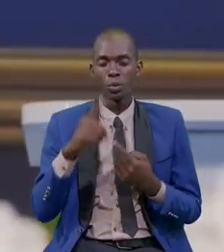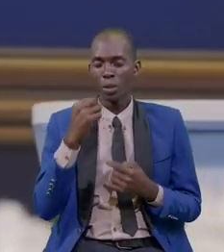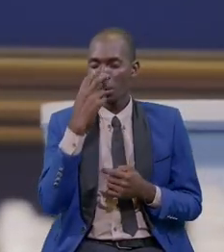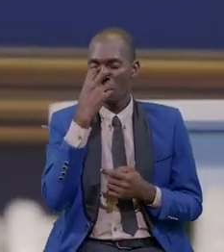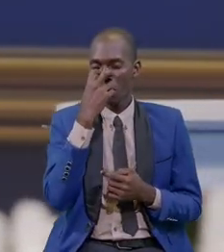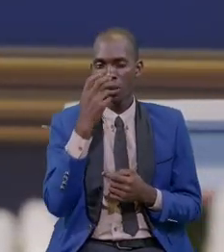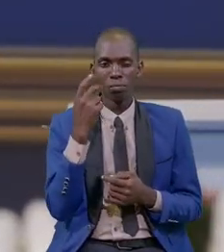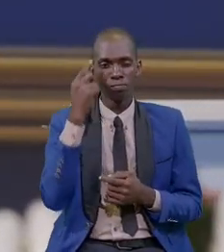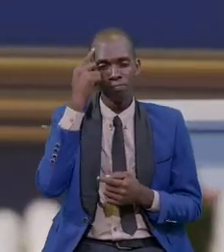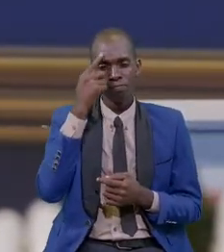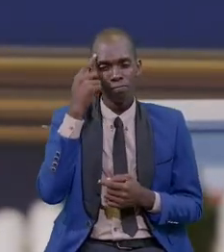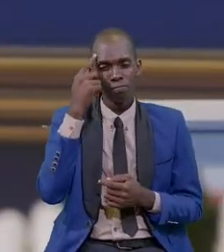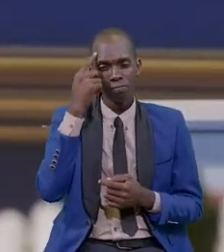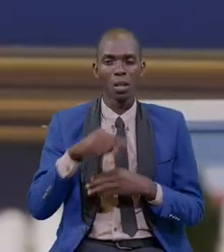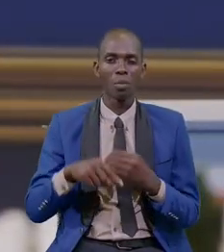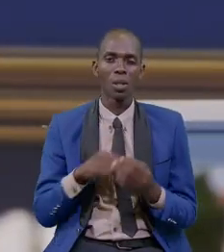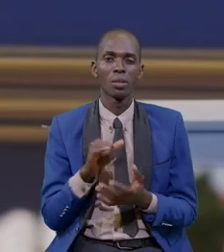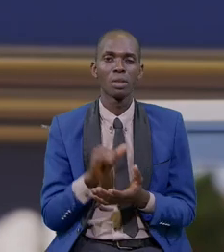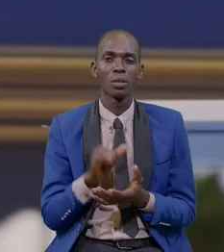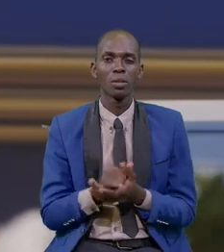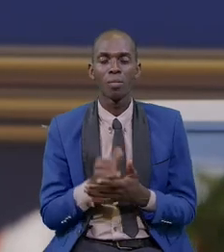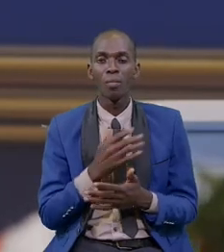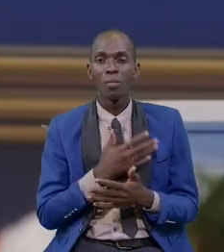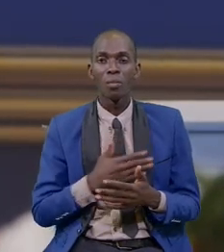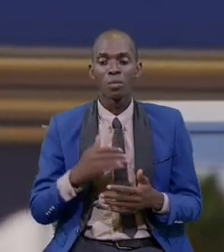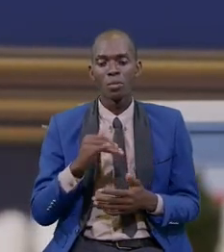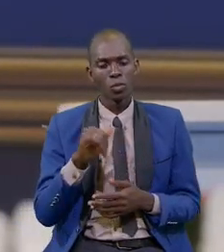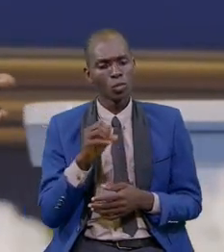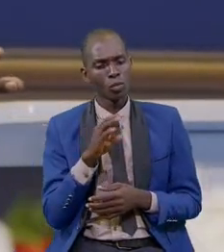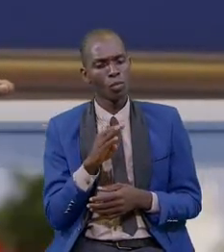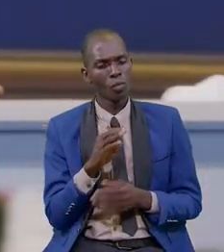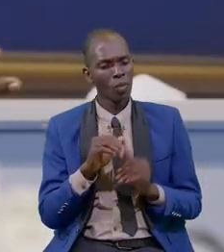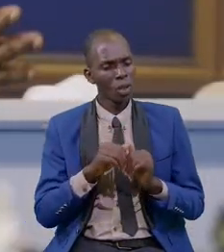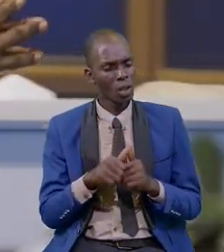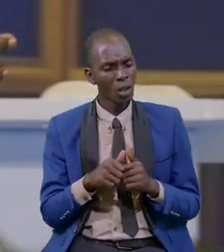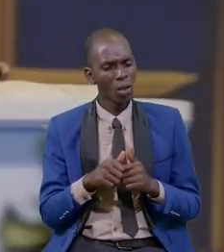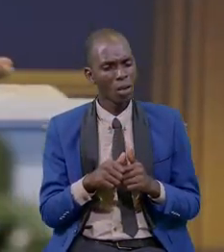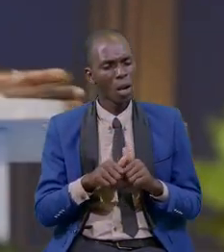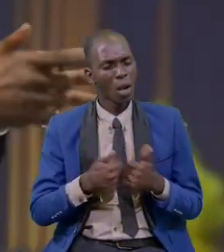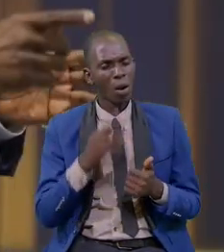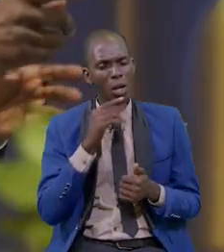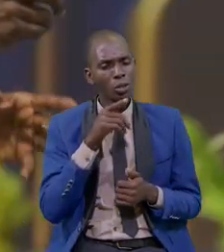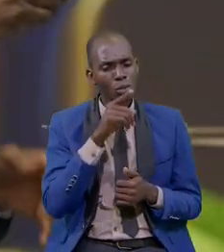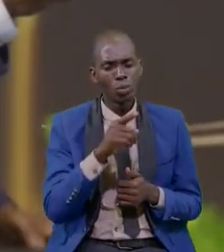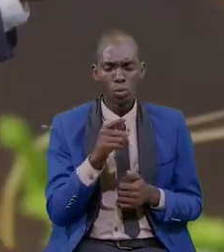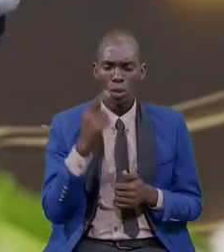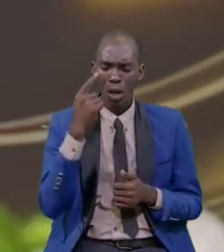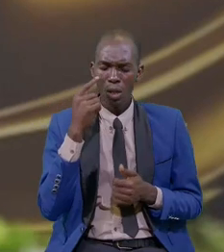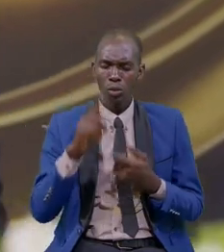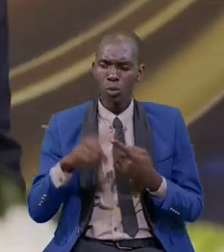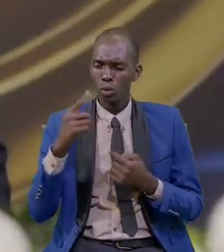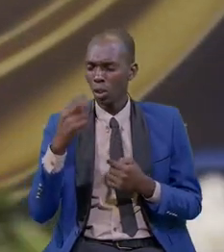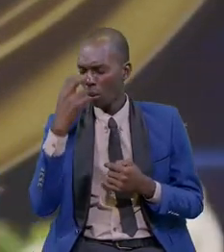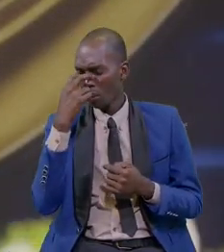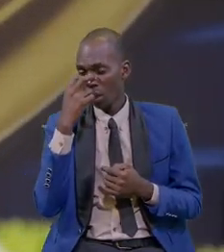L'œil de l'aveugle. Pensez à cela, l'œil de l'aveugle. Job, comment est-ce que tu es devenu œil de l'aveugle? L'aveugle voulait